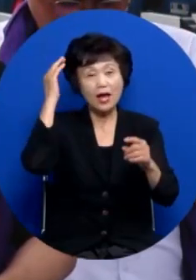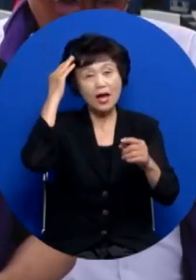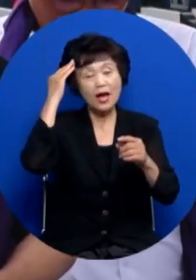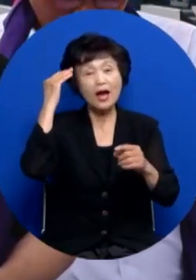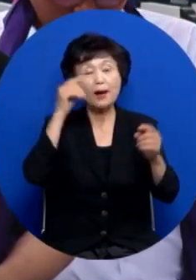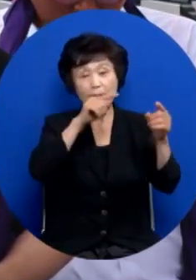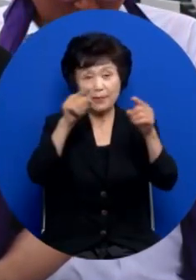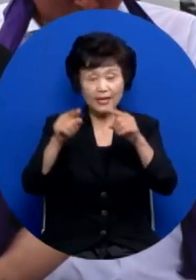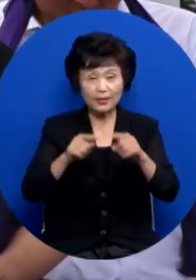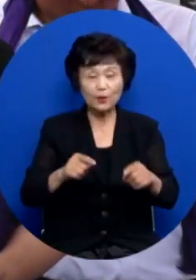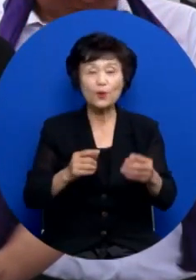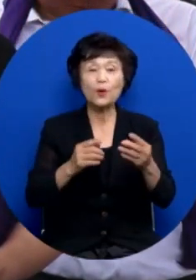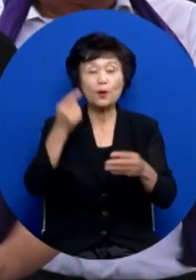이어가겠다고 밝혔습니다